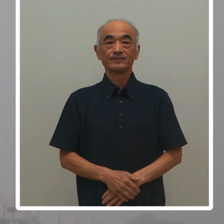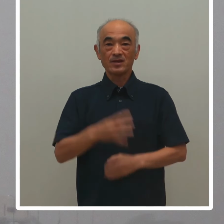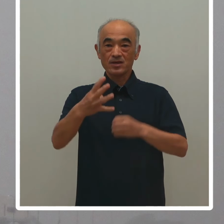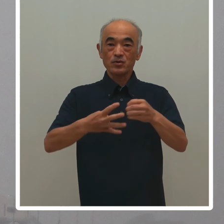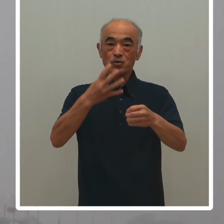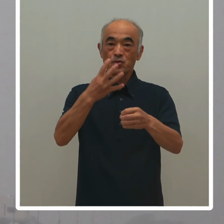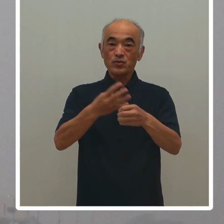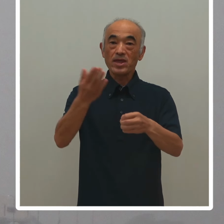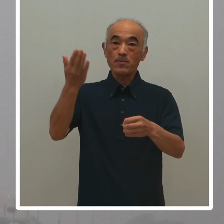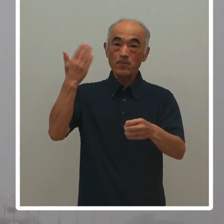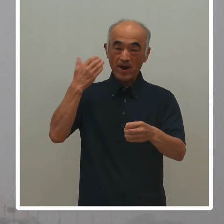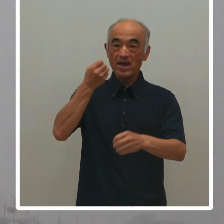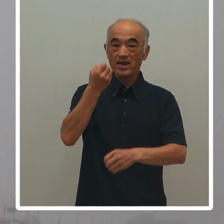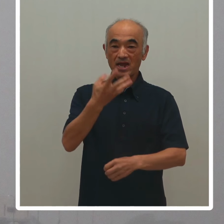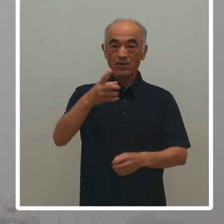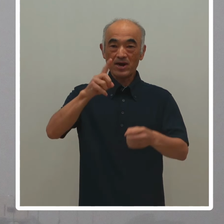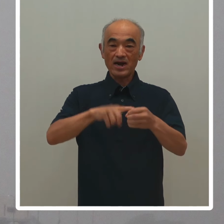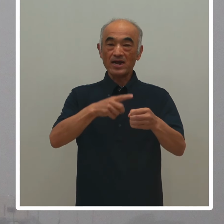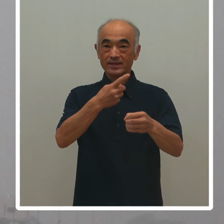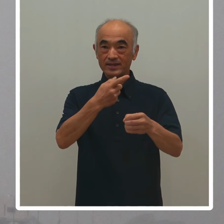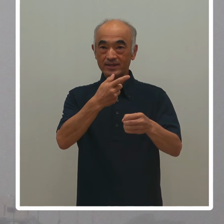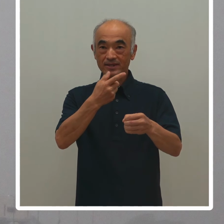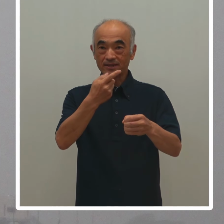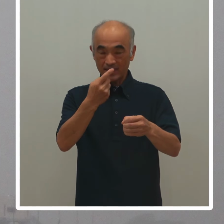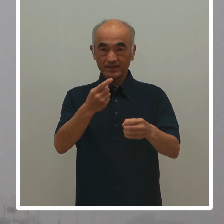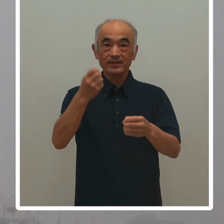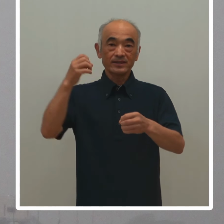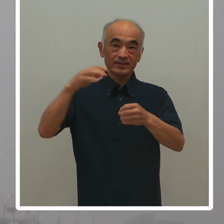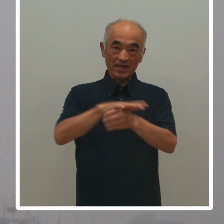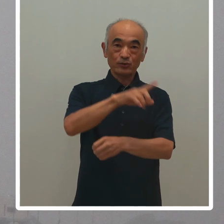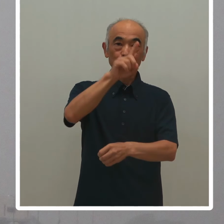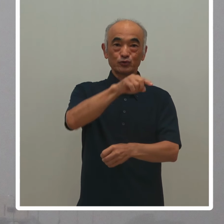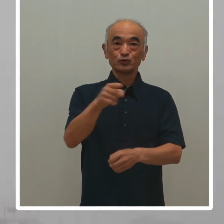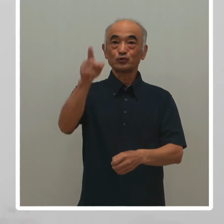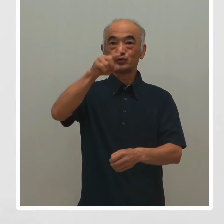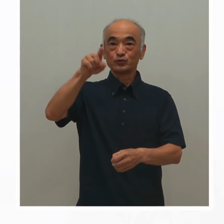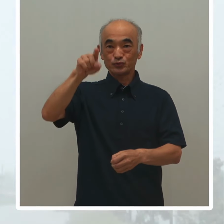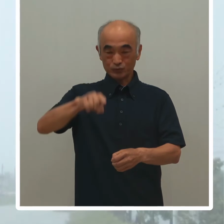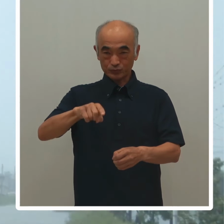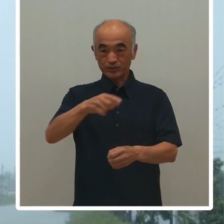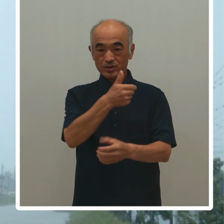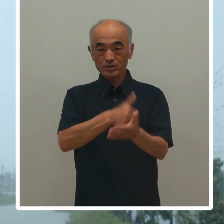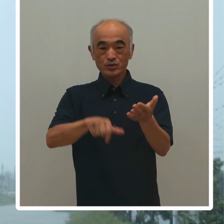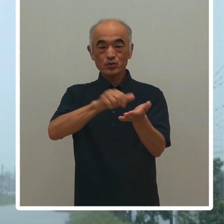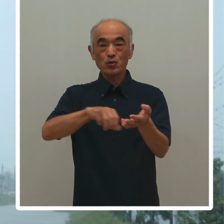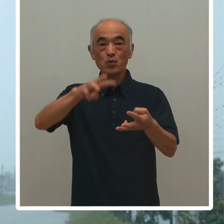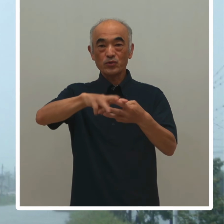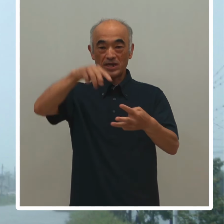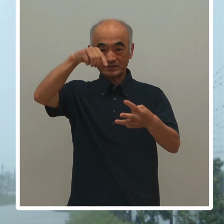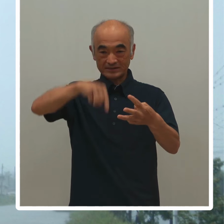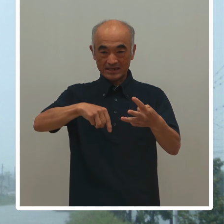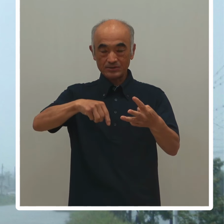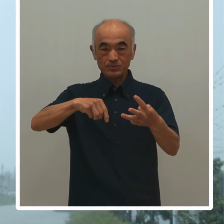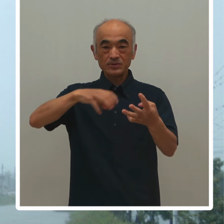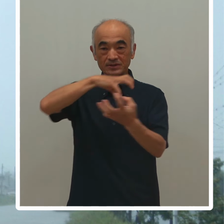4年前の令和元年台風19号では、行田市でも大きな被害が発生し